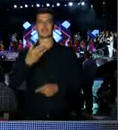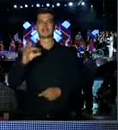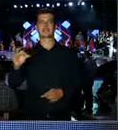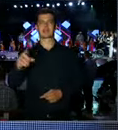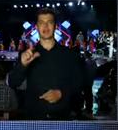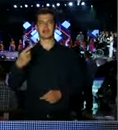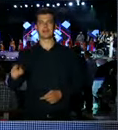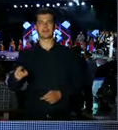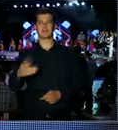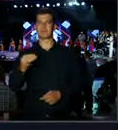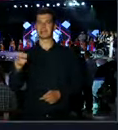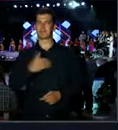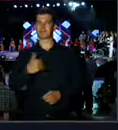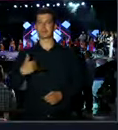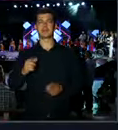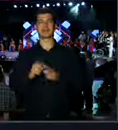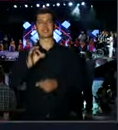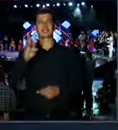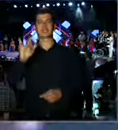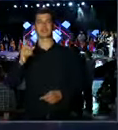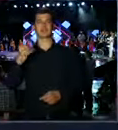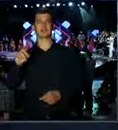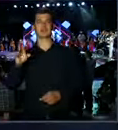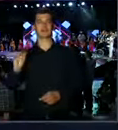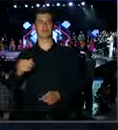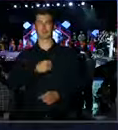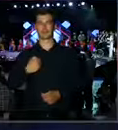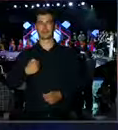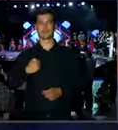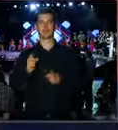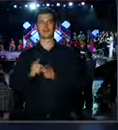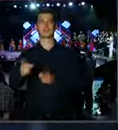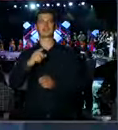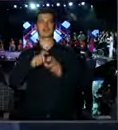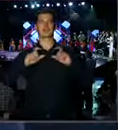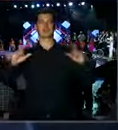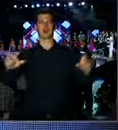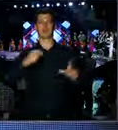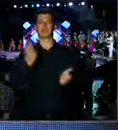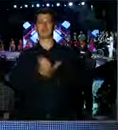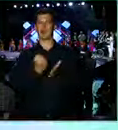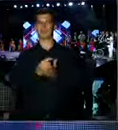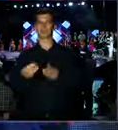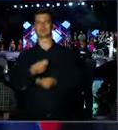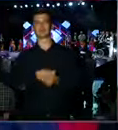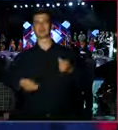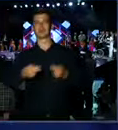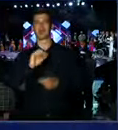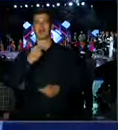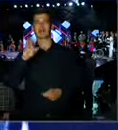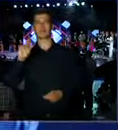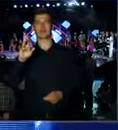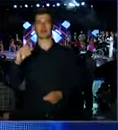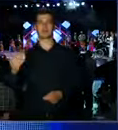Polski, Skydive Warszawa, Kancelaria Prawniczo-Brokerska Adversum spółka z